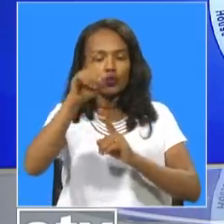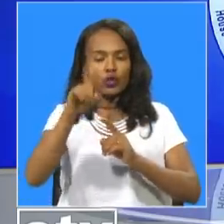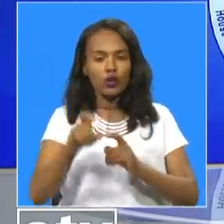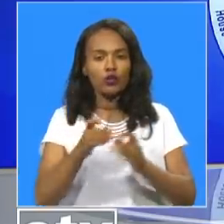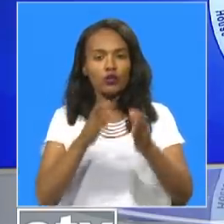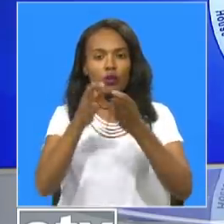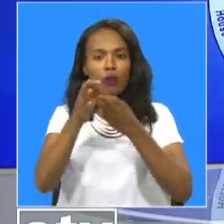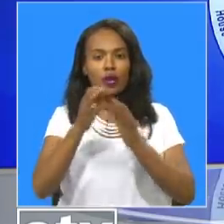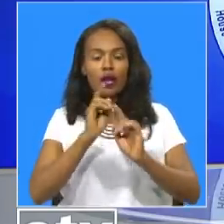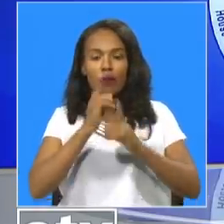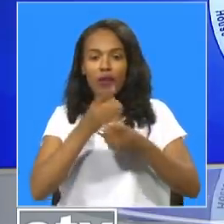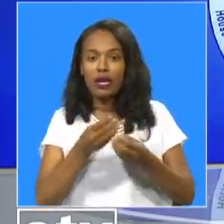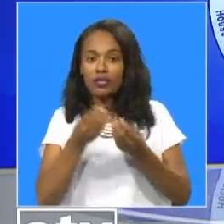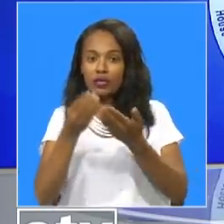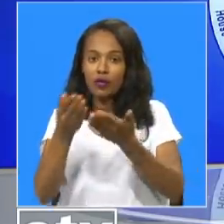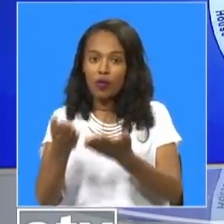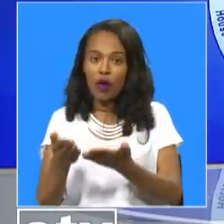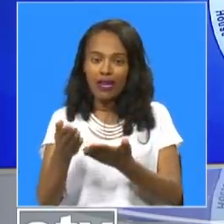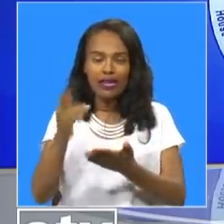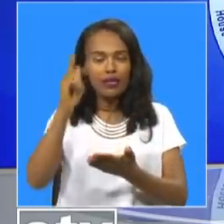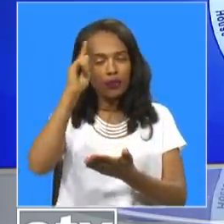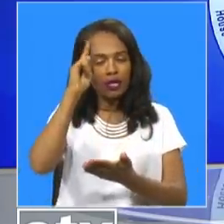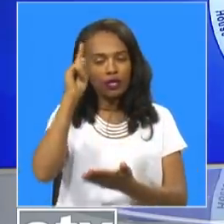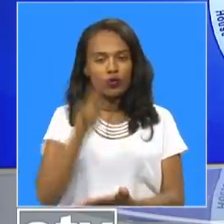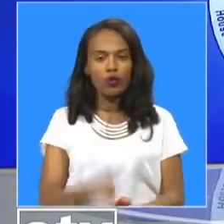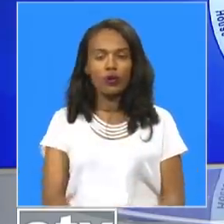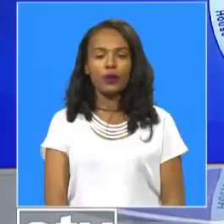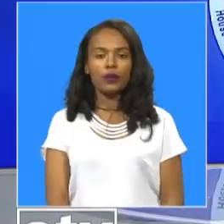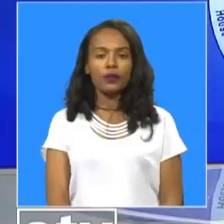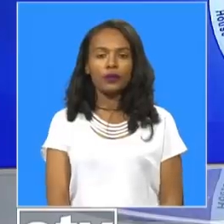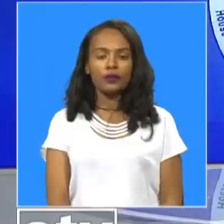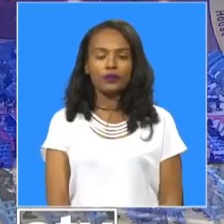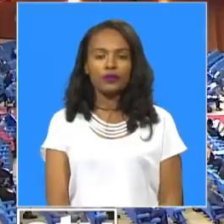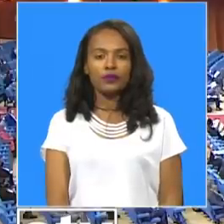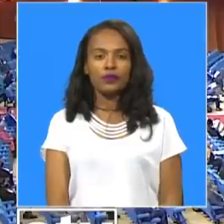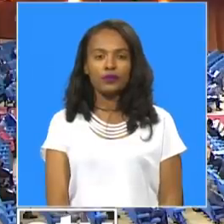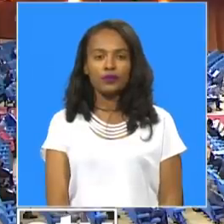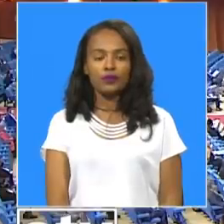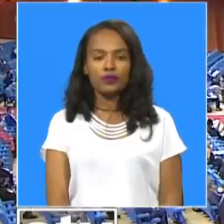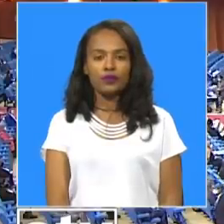ጥያቄዎችም ማብራሪያና ምላሽ ሰጥተዋል። ንብረት የተሆነ ተከታትሎታል።